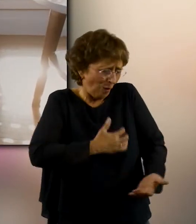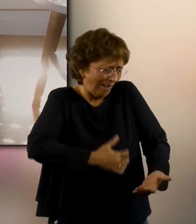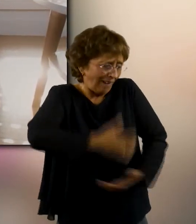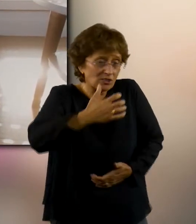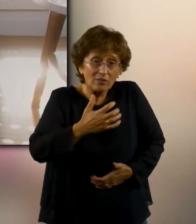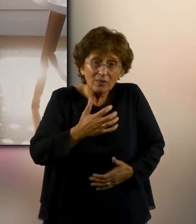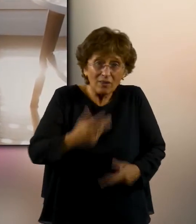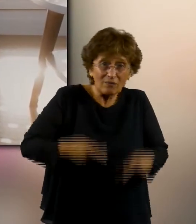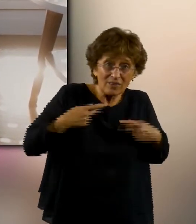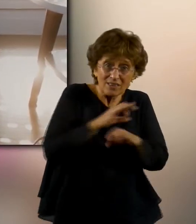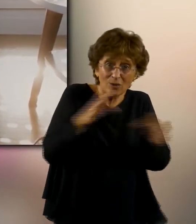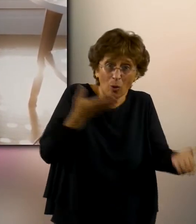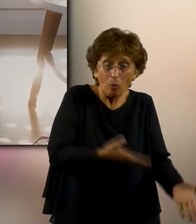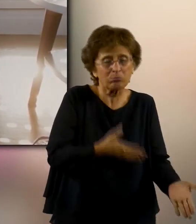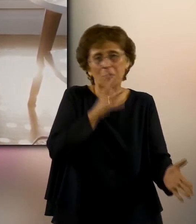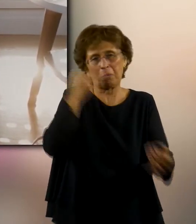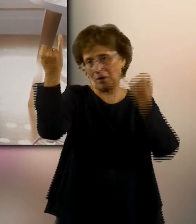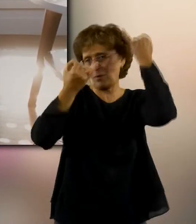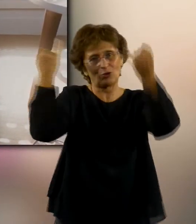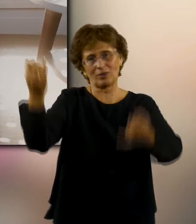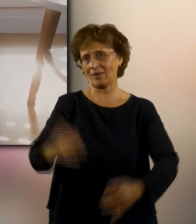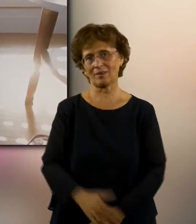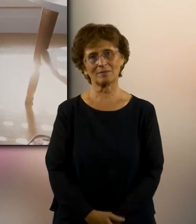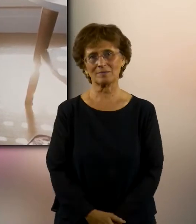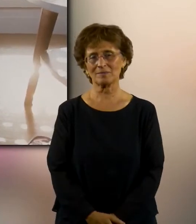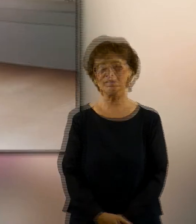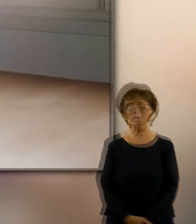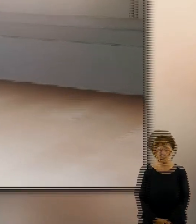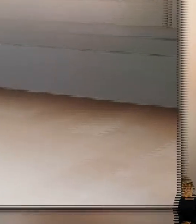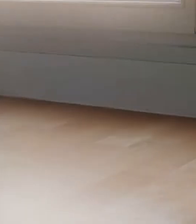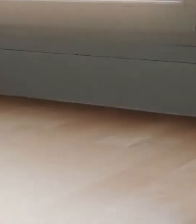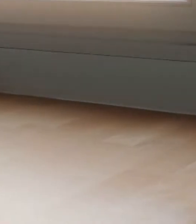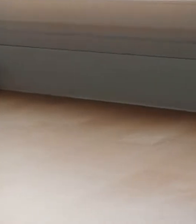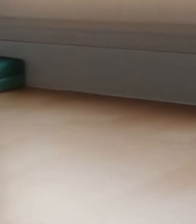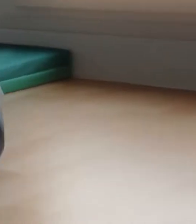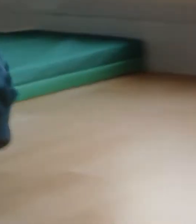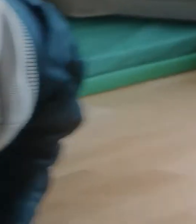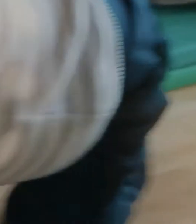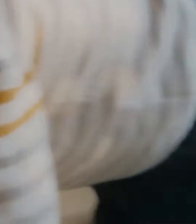sans lui. Aussi bien que les cons.